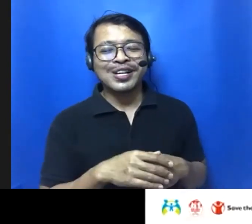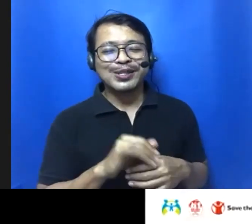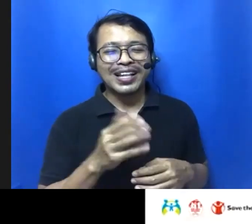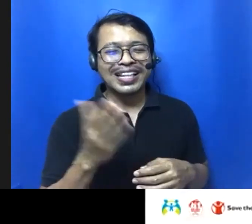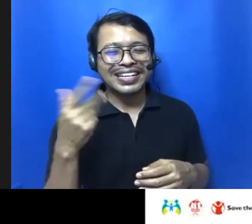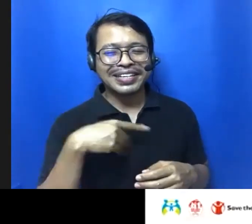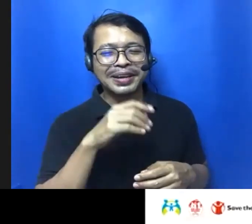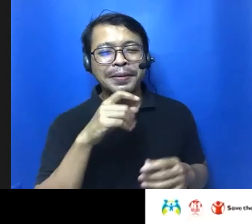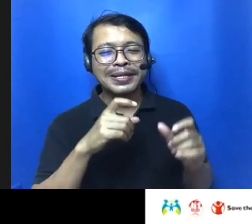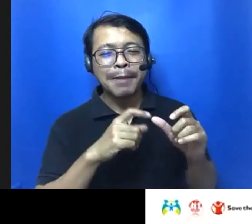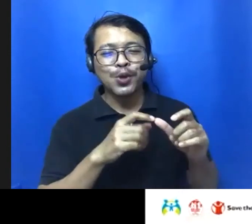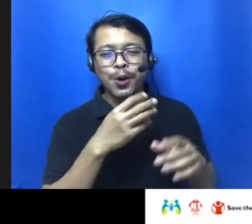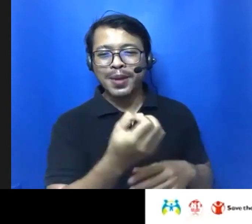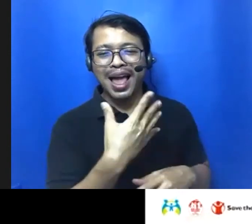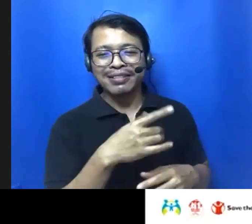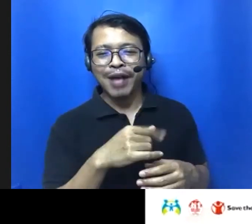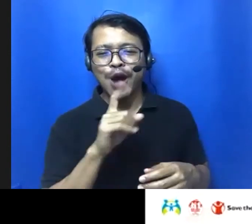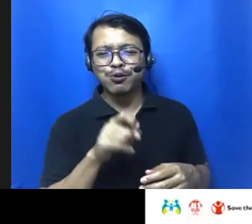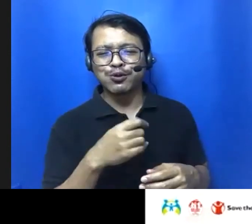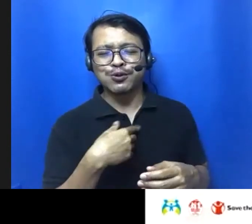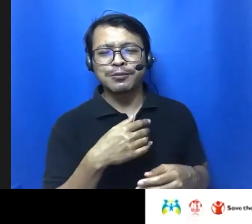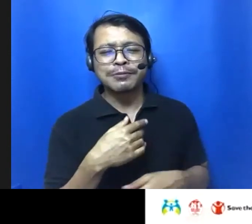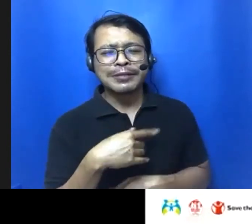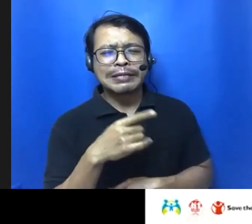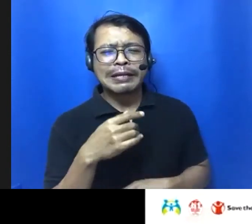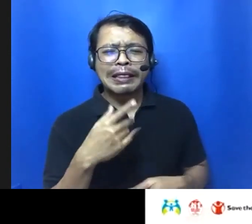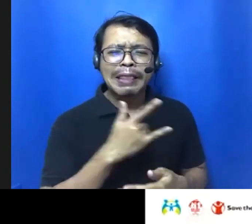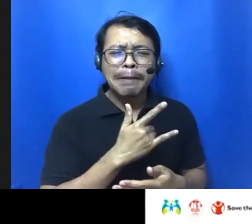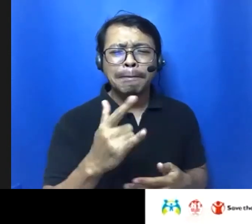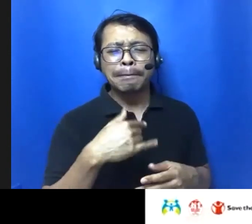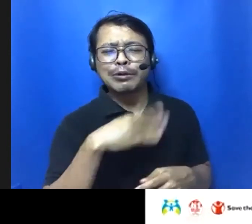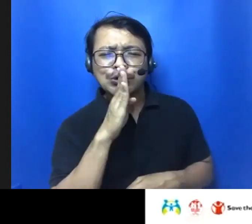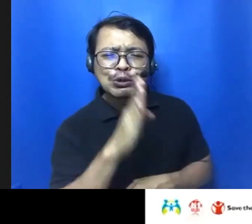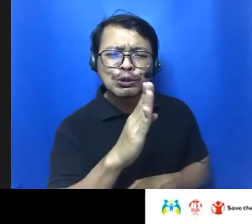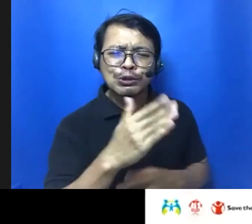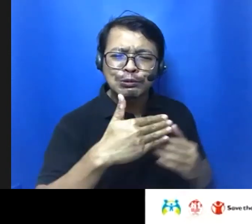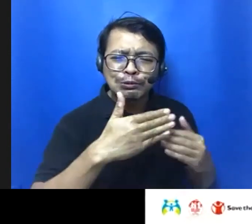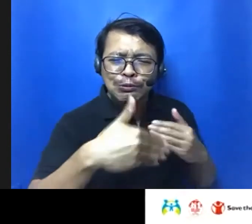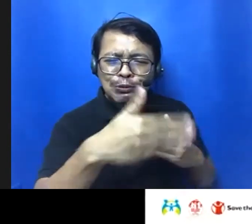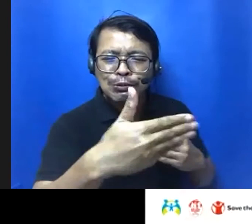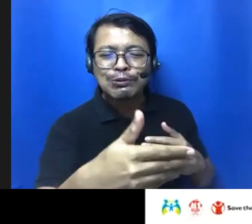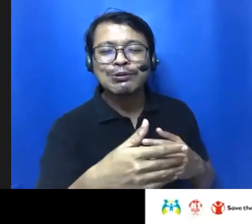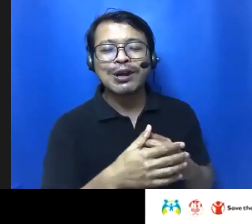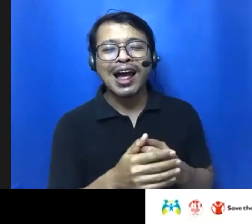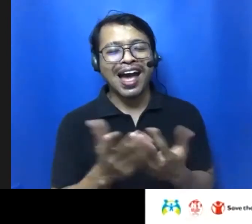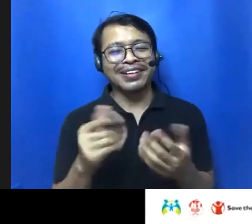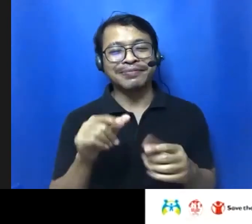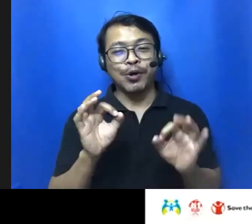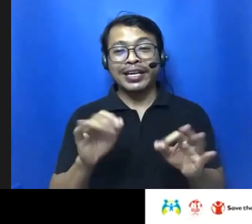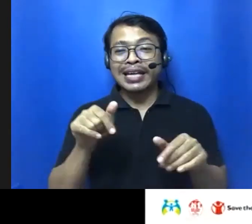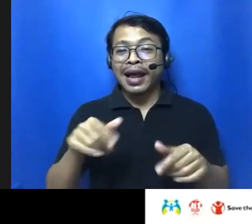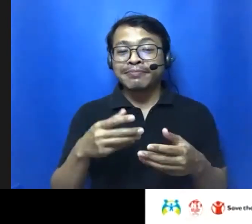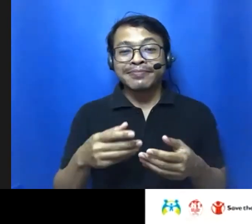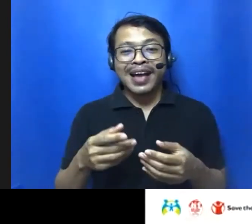kita berada. Nah, ini sudah mulai masuk penghujung, tapi saya ingin memberikan kesempatan kepada Tasya dan